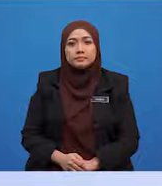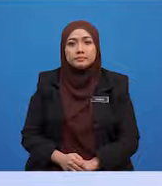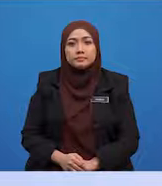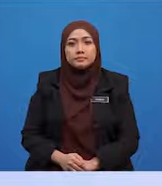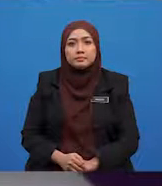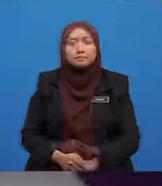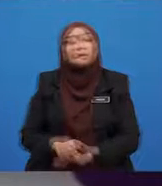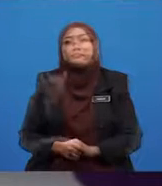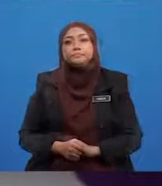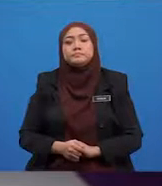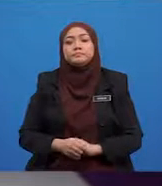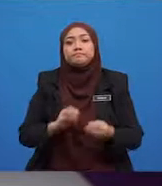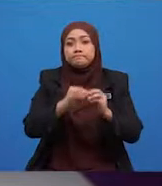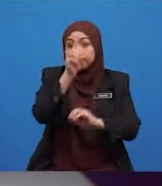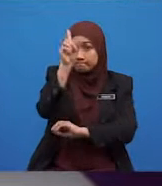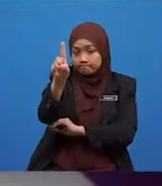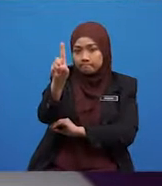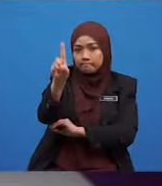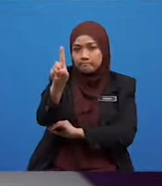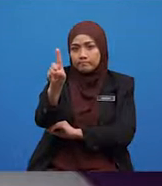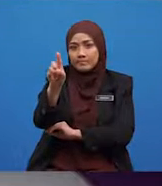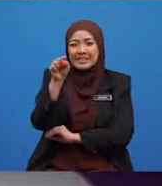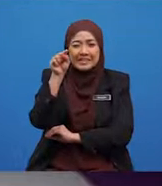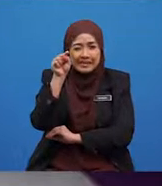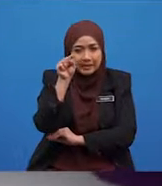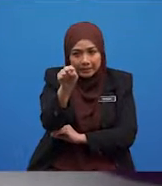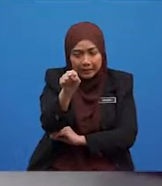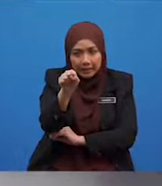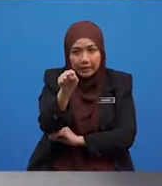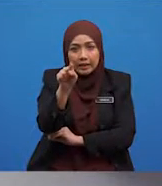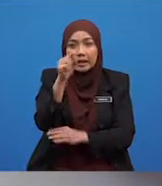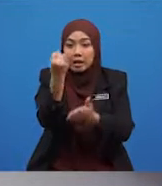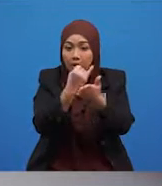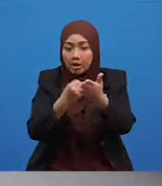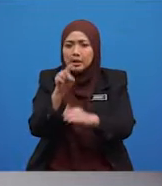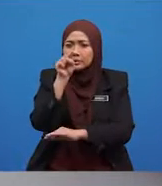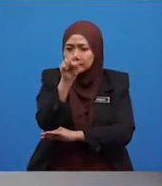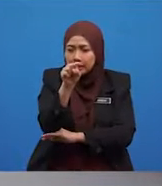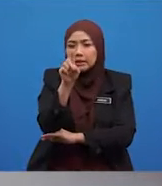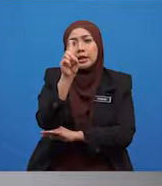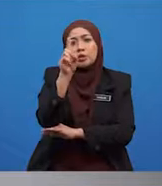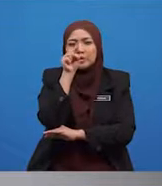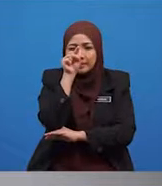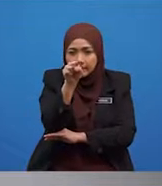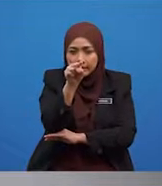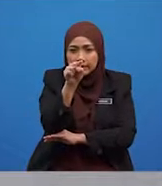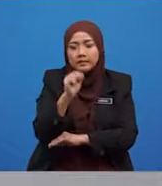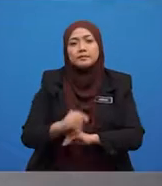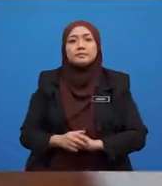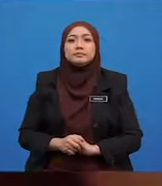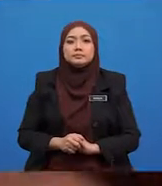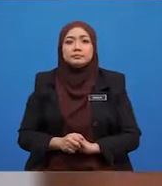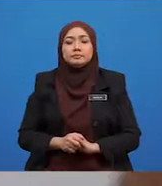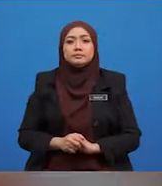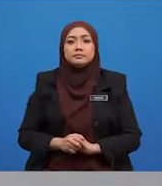Langkah pertama, tandakan satu titik O pada kertas anda. Langkah